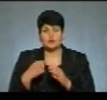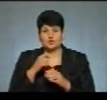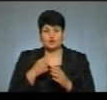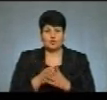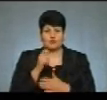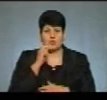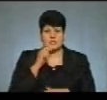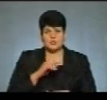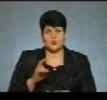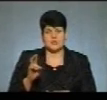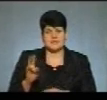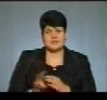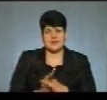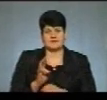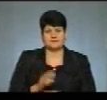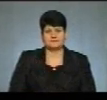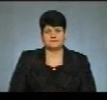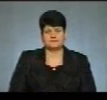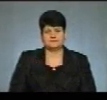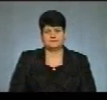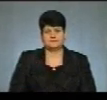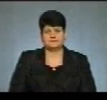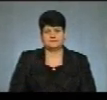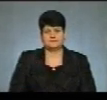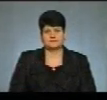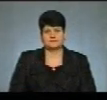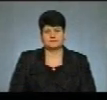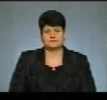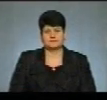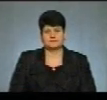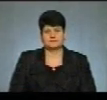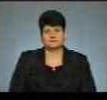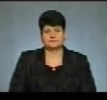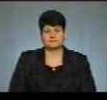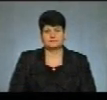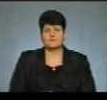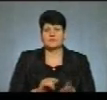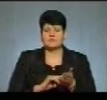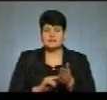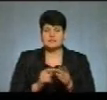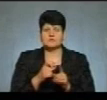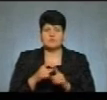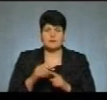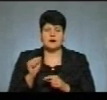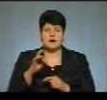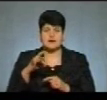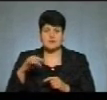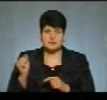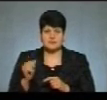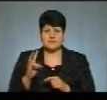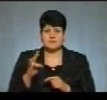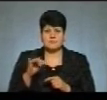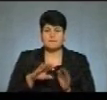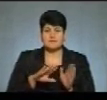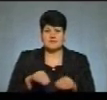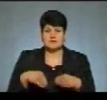Ірина Терлюк, Оксана Галіяш. Новини. Зазначу, за словами архієпископа Нестора, після